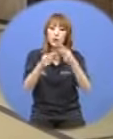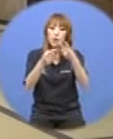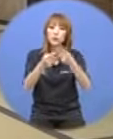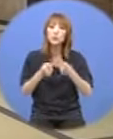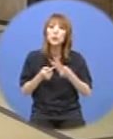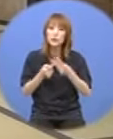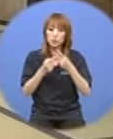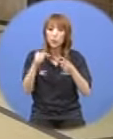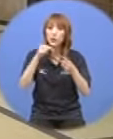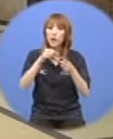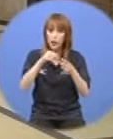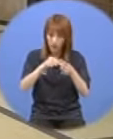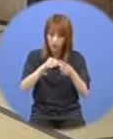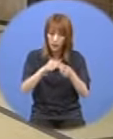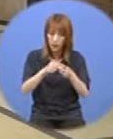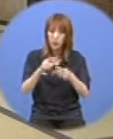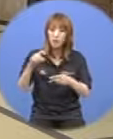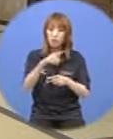虫菊の種があったんです。